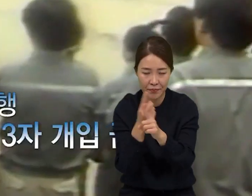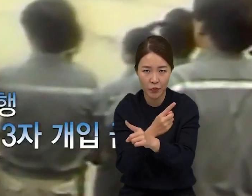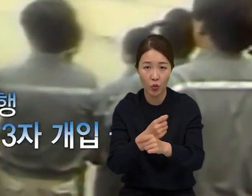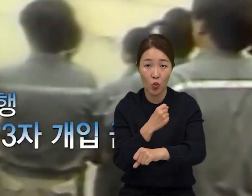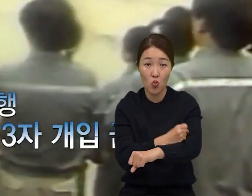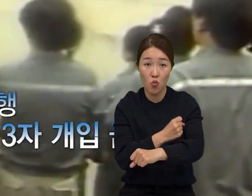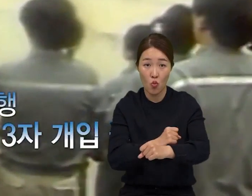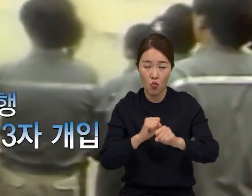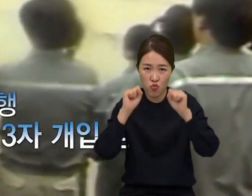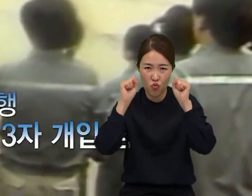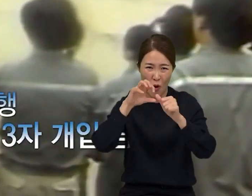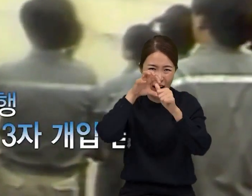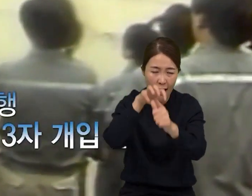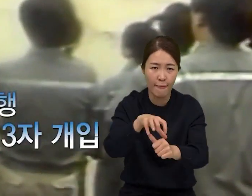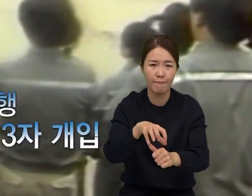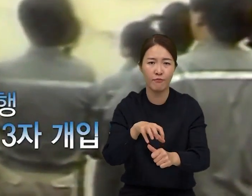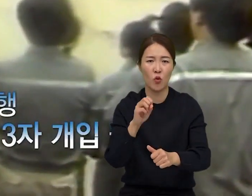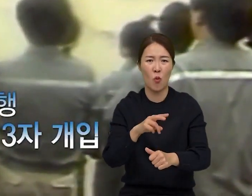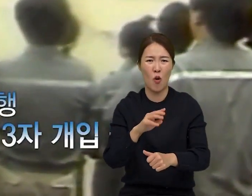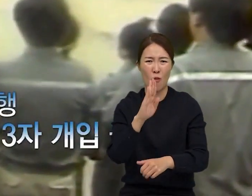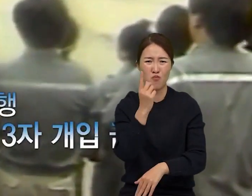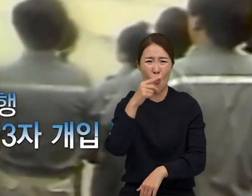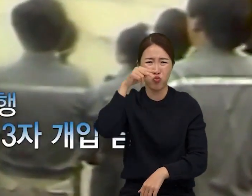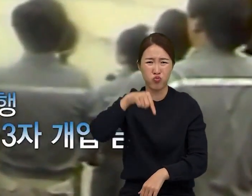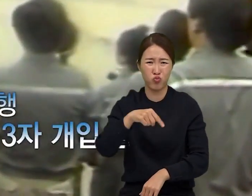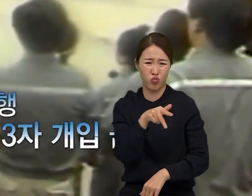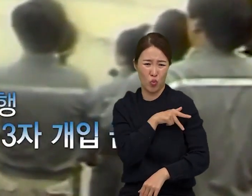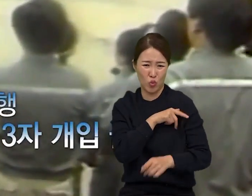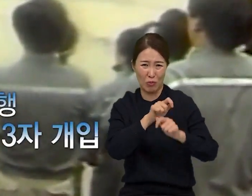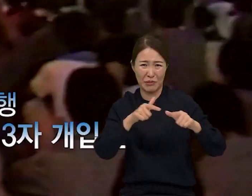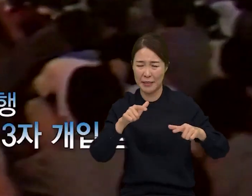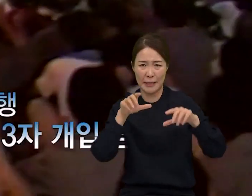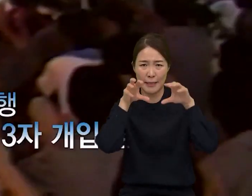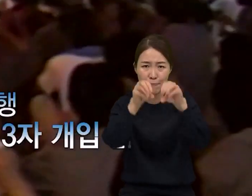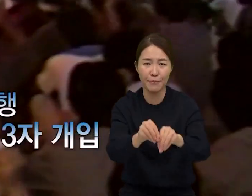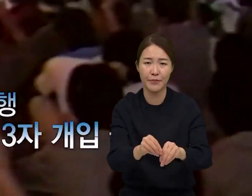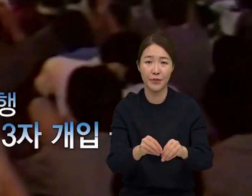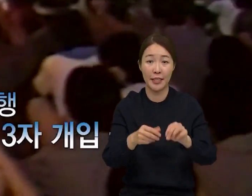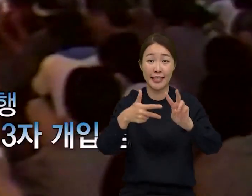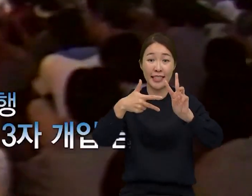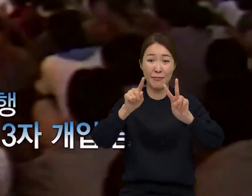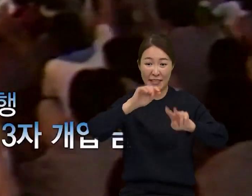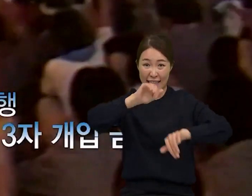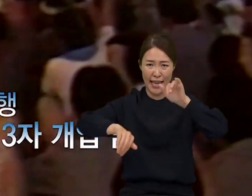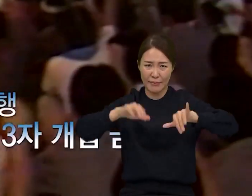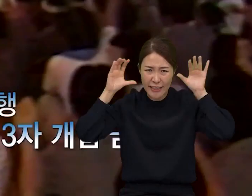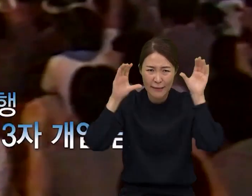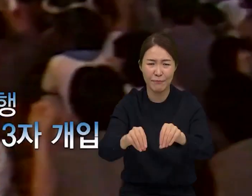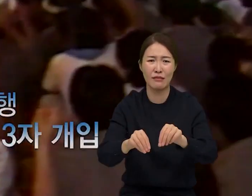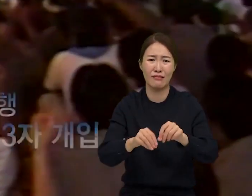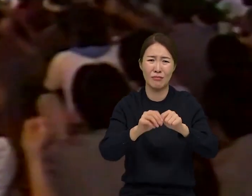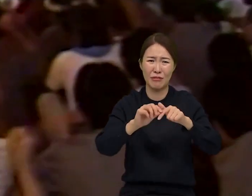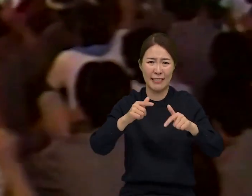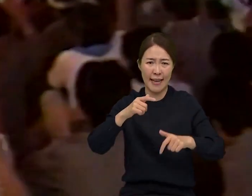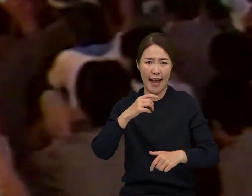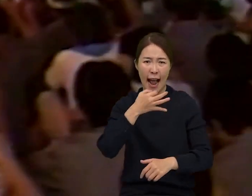금지, 3자 개입 금지 등 강권적인 노사관계 안정화 정책도 추진됐다.